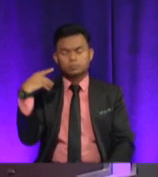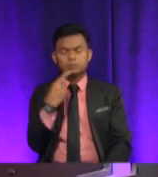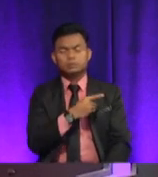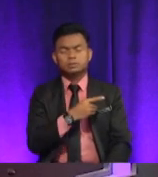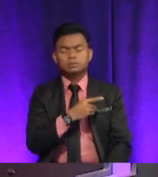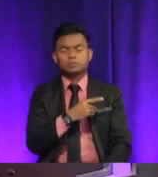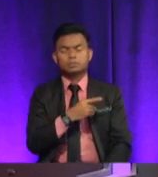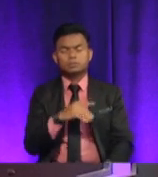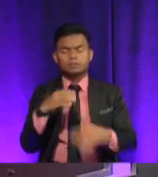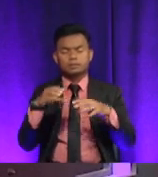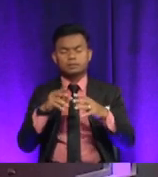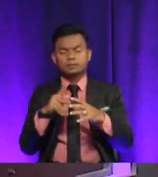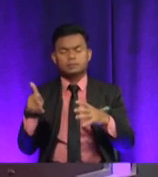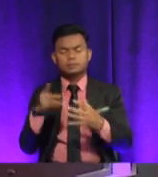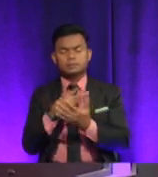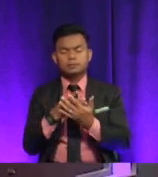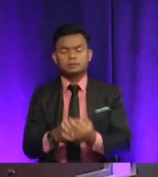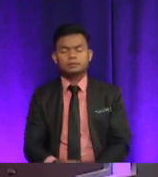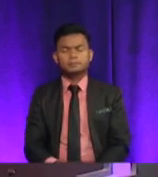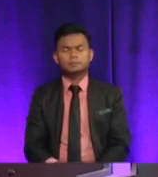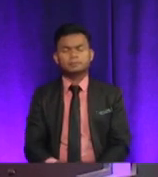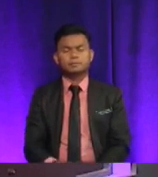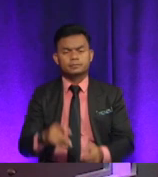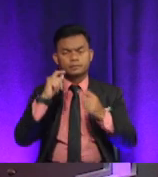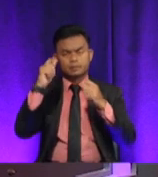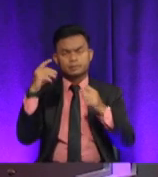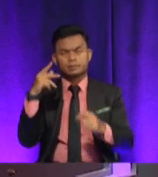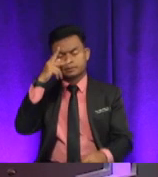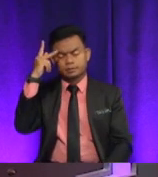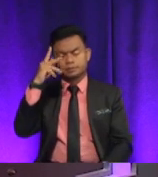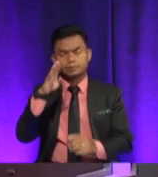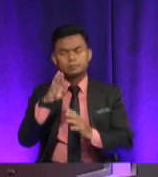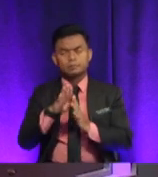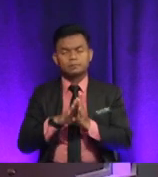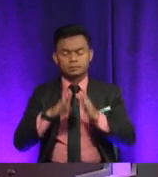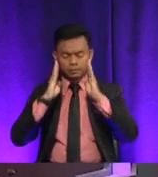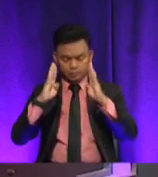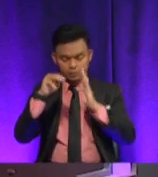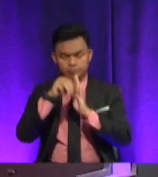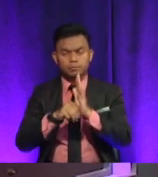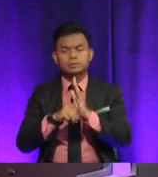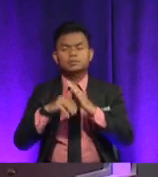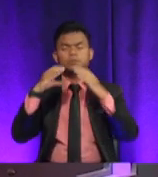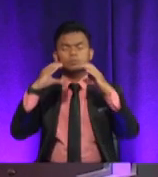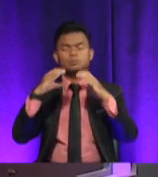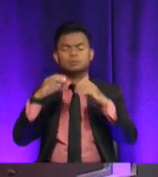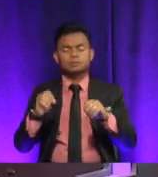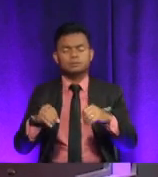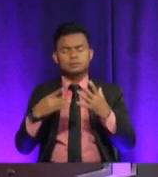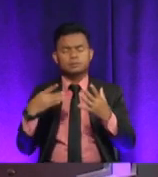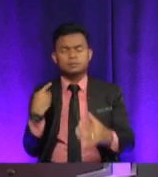jadi di sini oke tanah angin karena angin berani mencoba pada petang ini jadi kita melihat Bagaimana contoh jawaban di sini